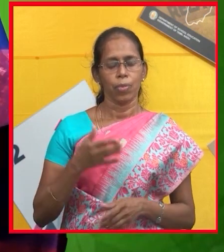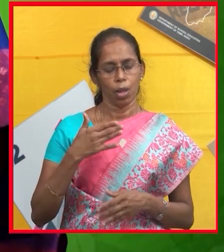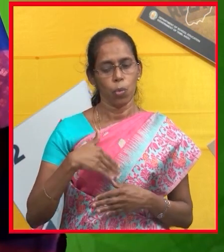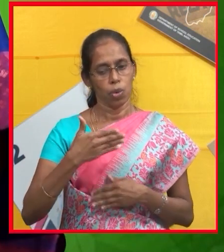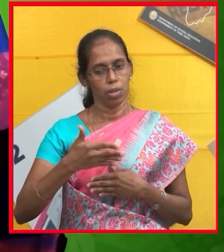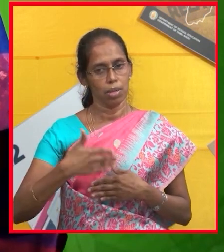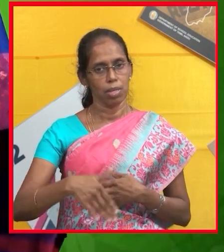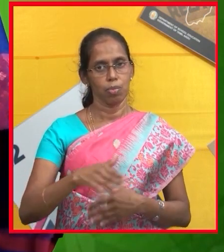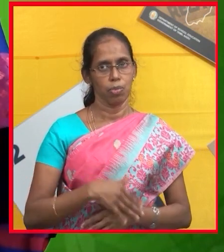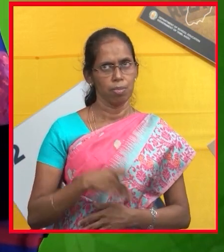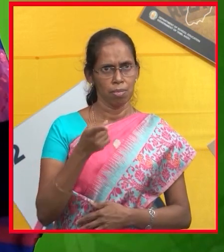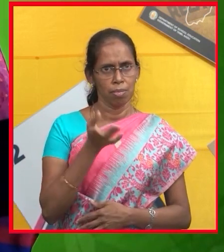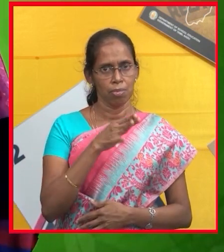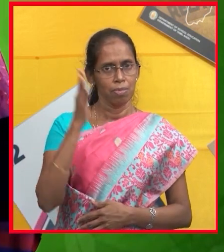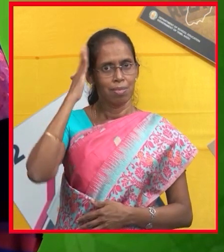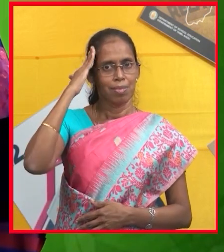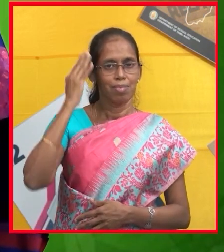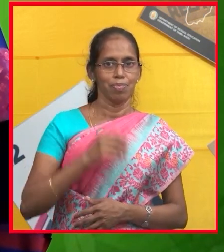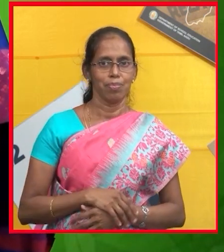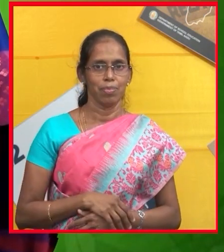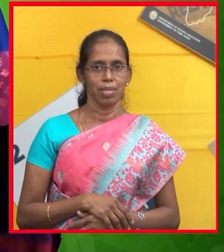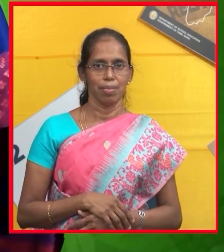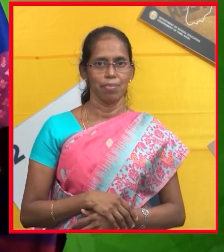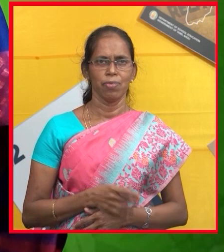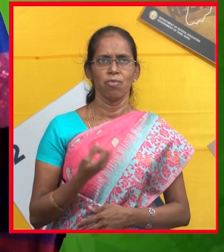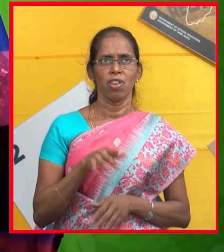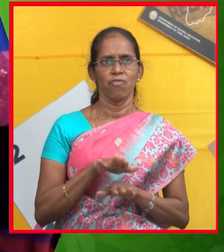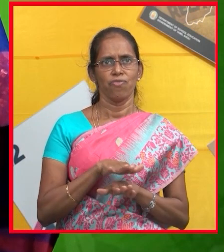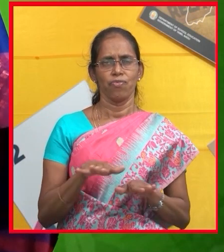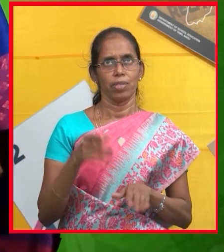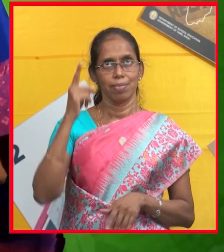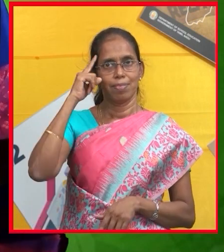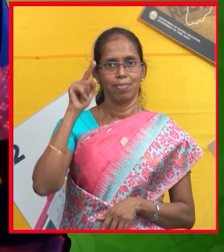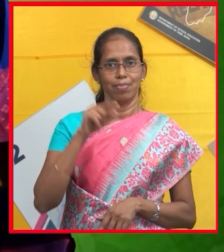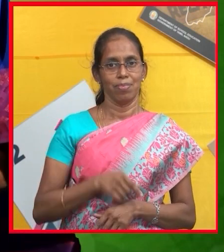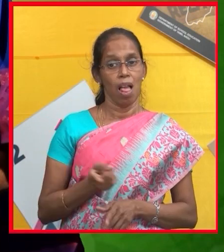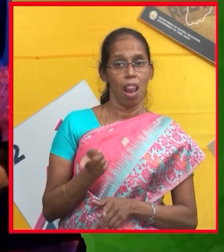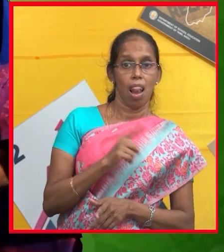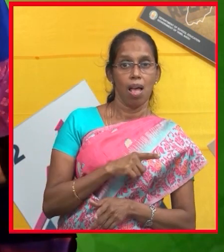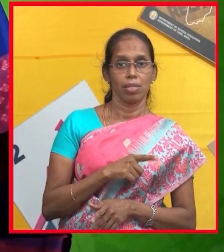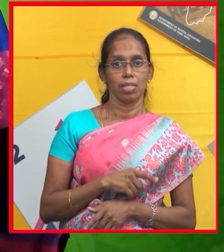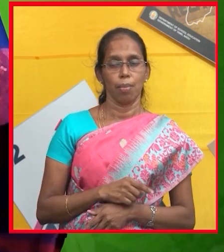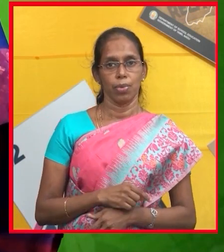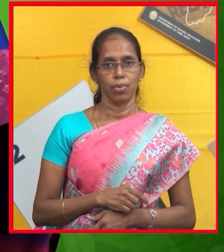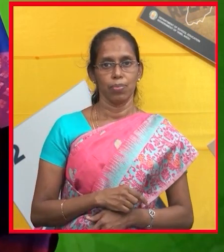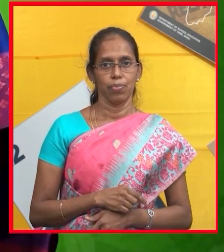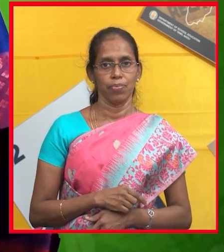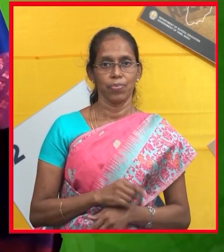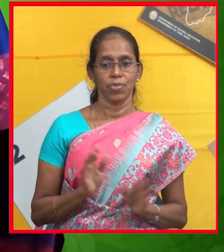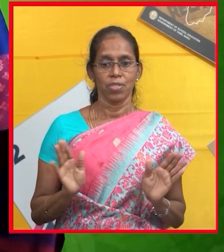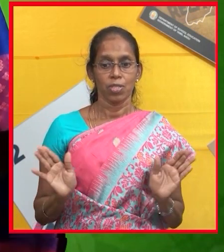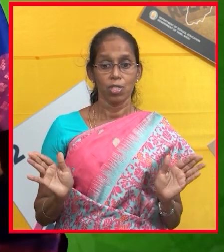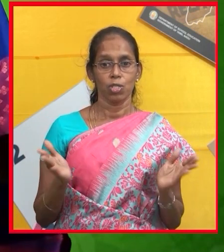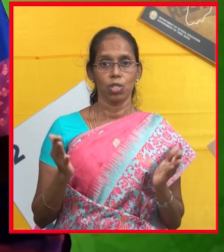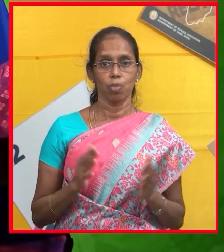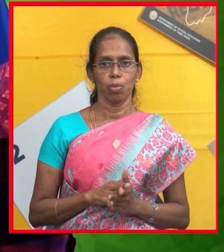நீங்கள் ஞாபகம் வச்சுட்ருப்பீங்கன்னு நினைக்கிறேன், நம்ம எங்கே இந்த லெசன் முடித்தோம் லாஸ்ட் எபிசோடில் அப்படின்ட்டு. இன்டர்வியூ ஸ்டார்ட் பண்ணுற